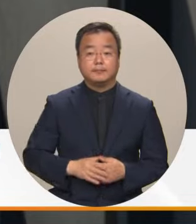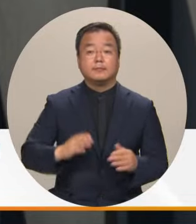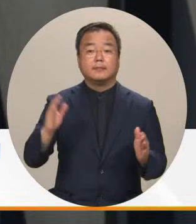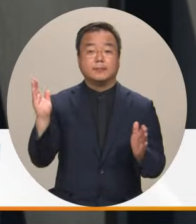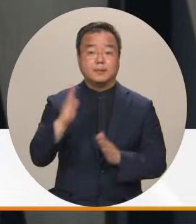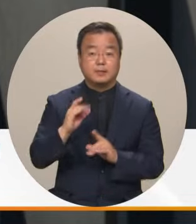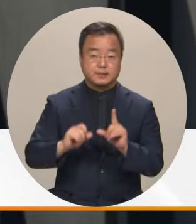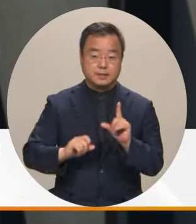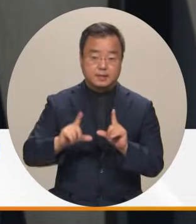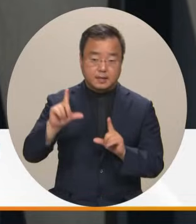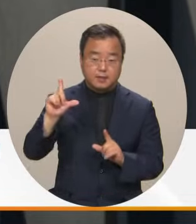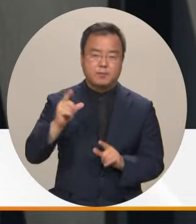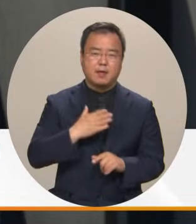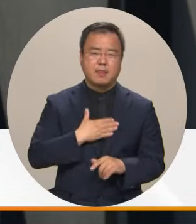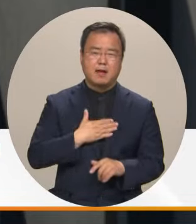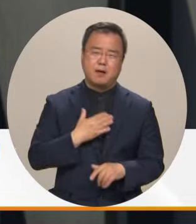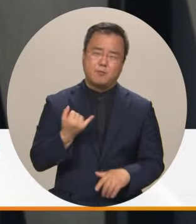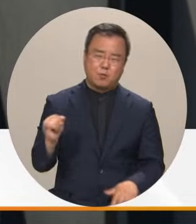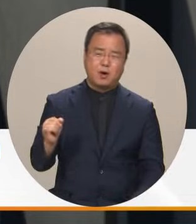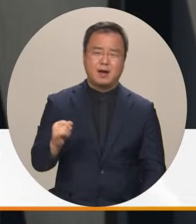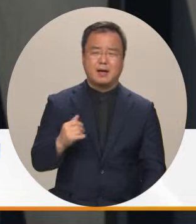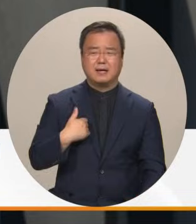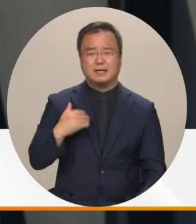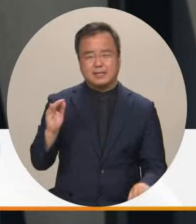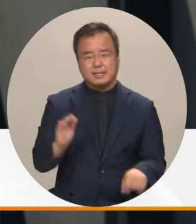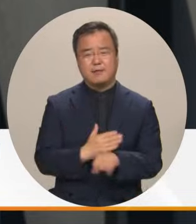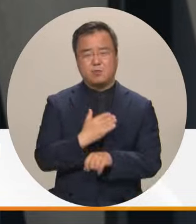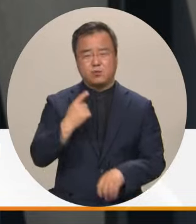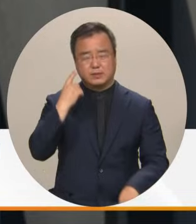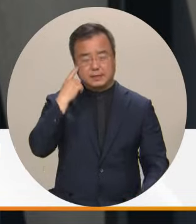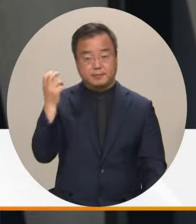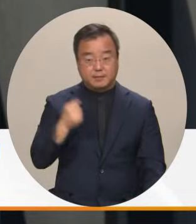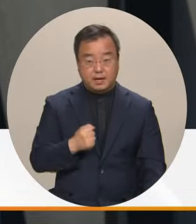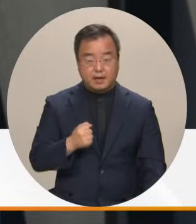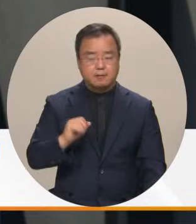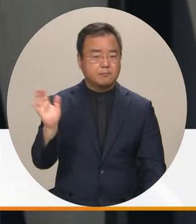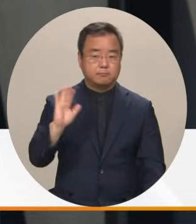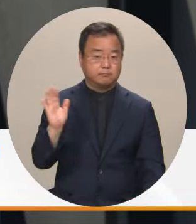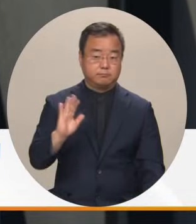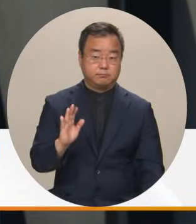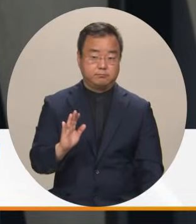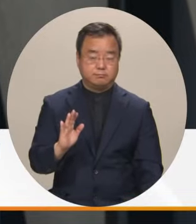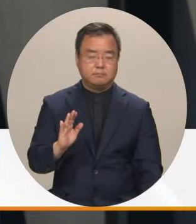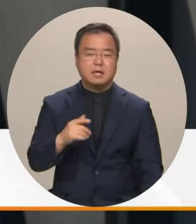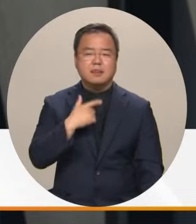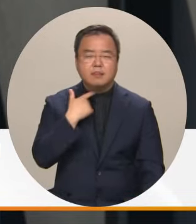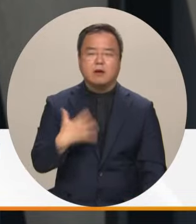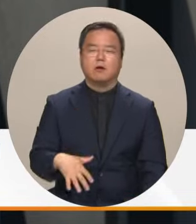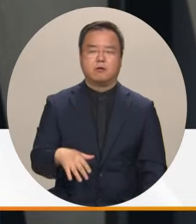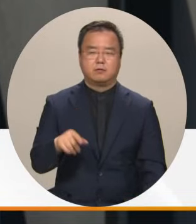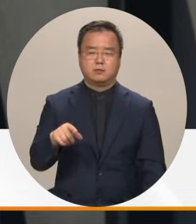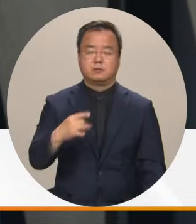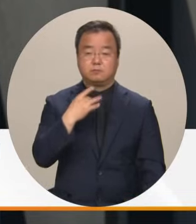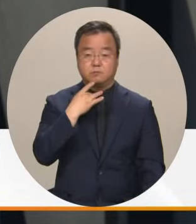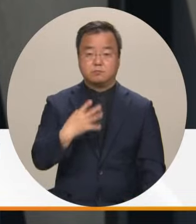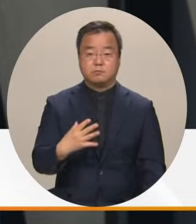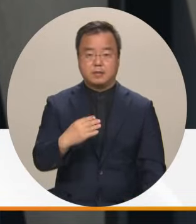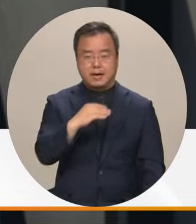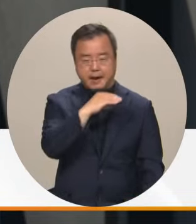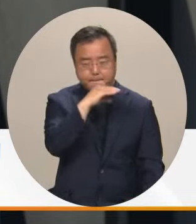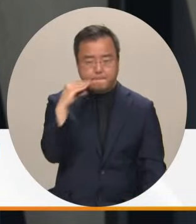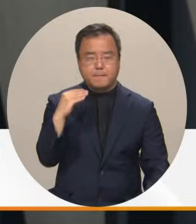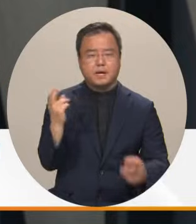대부분 아 자기는 못한다라는 생각을 많이 하는데 못하는게 아니고 안 했던 거고 똑바로 하지